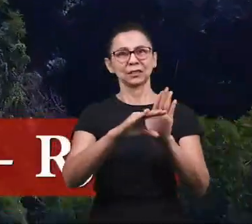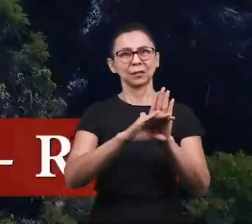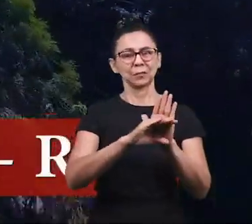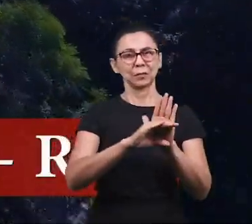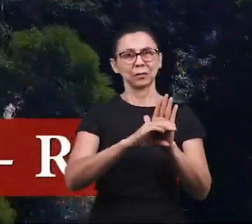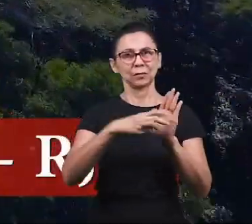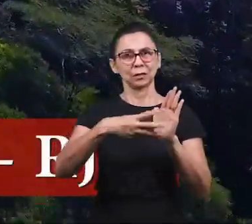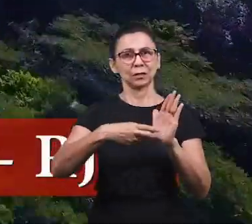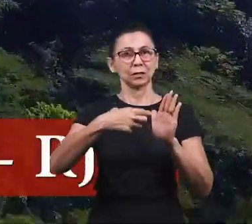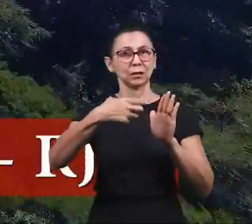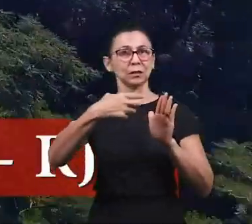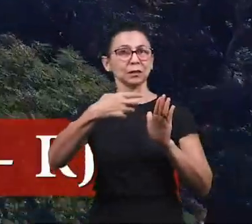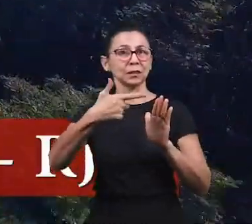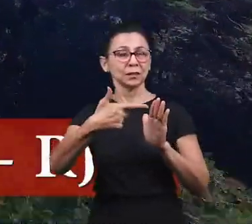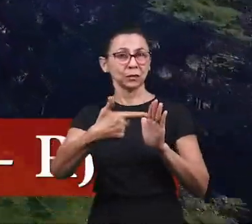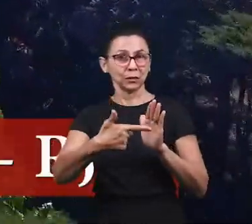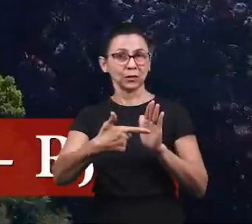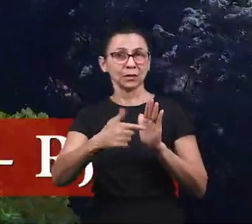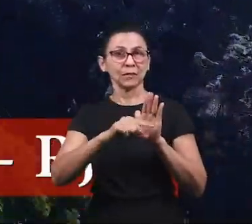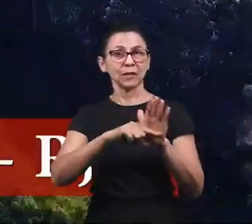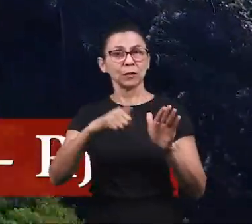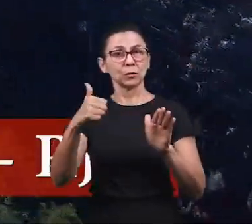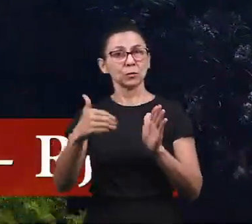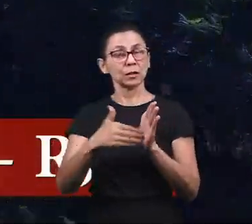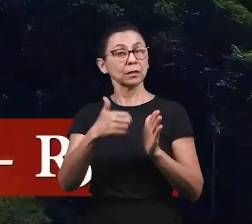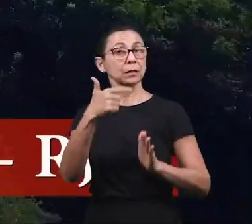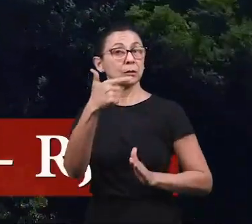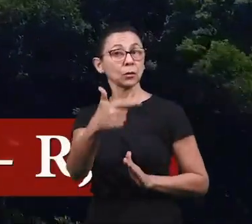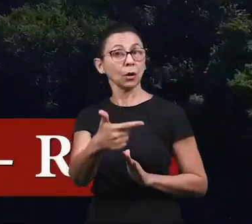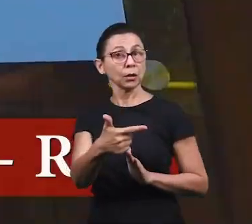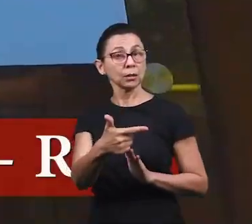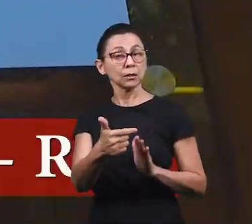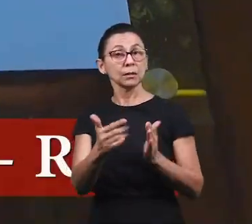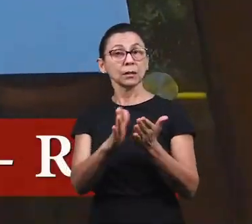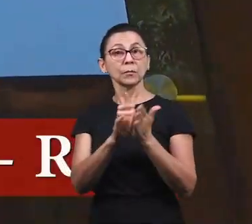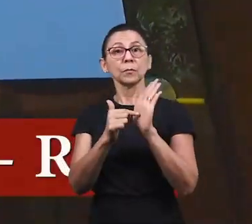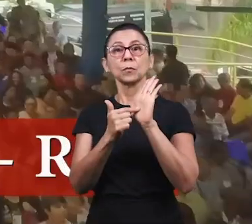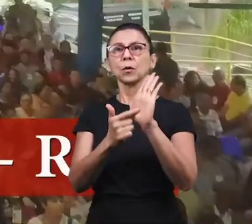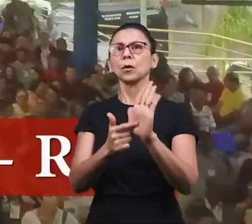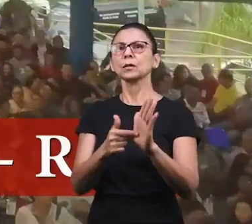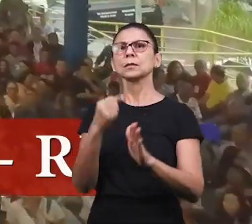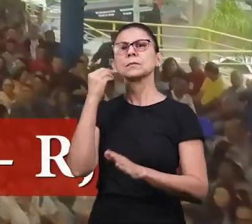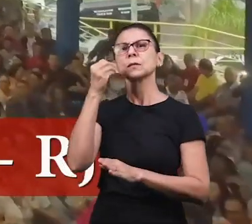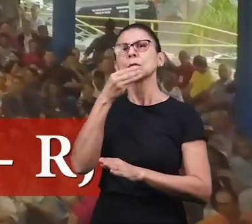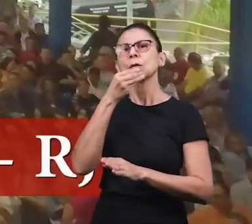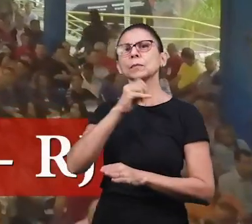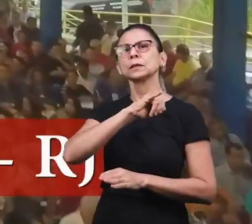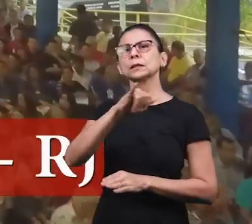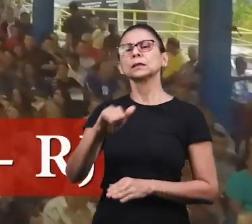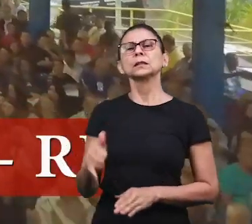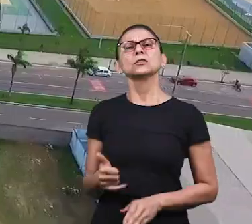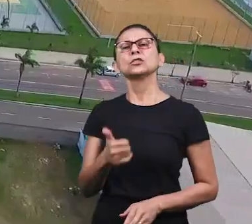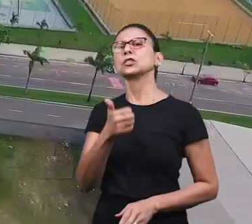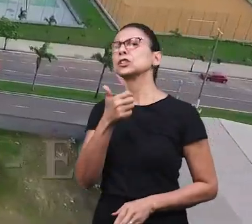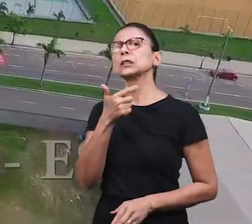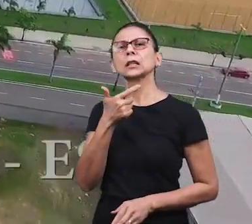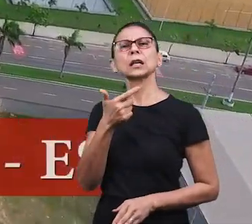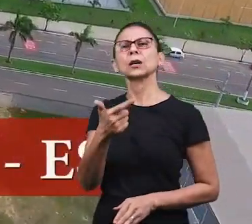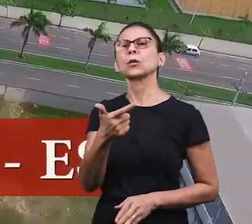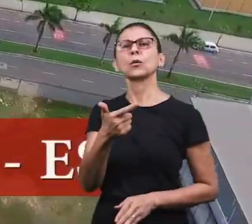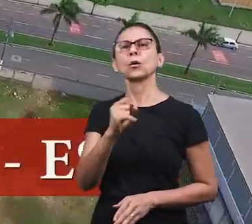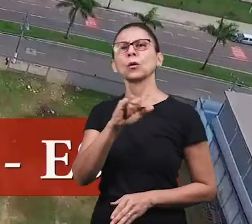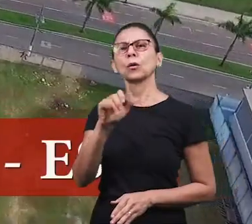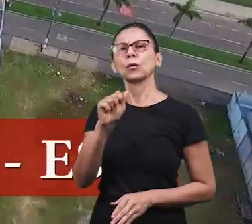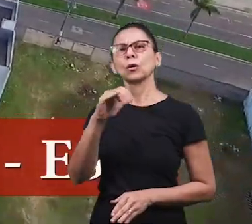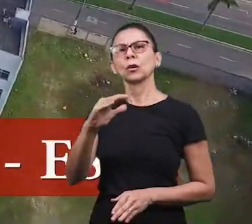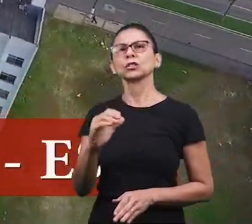32, versets 1 et 2, la Bible enregistre l'expérience de Jacob et la raison par laquelle il définit le nom